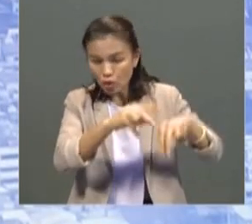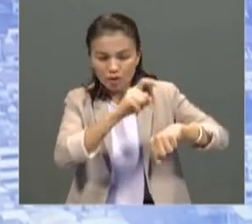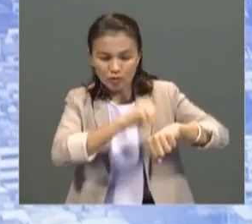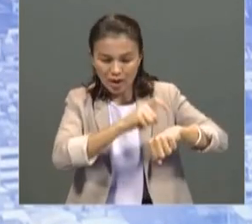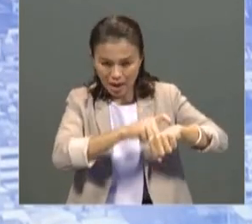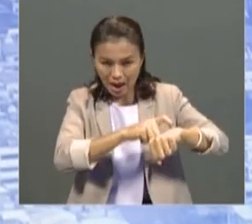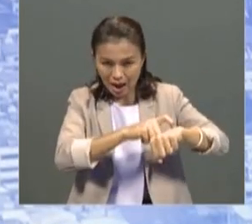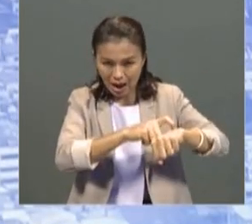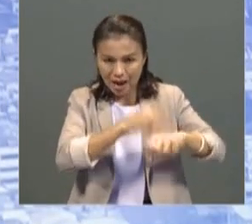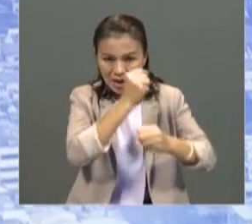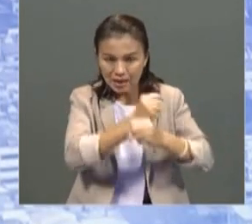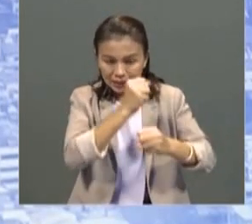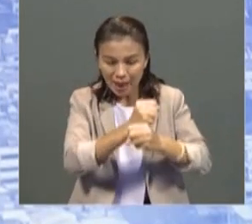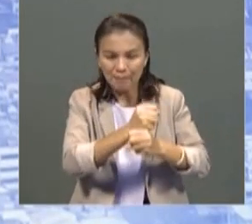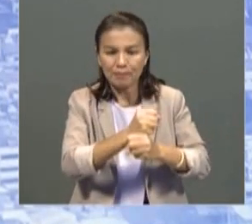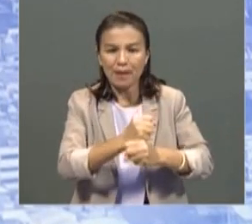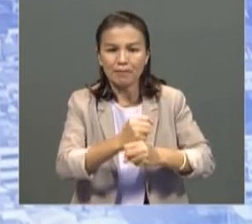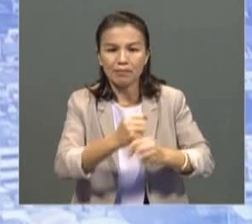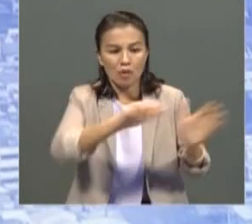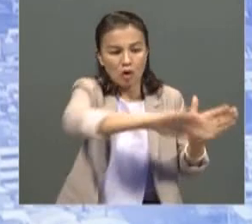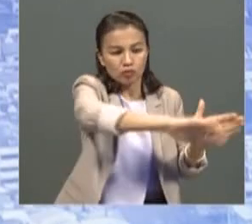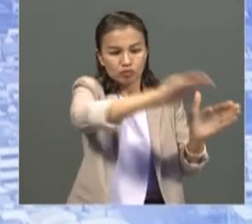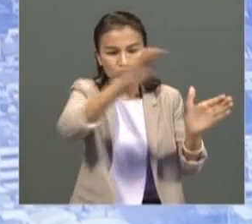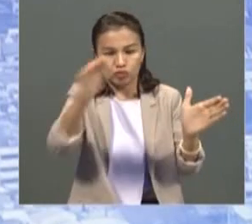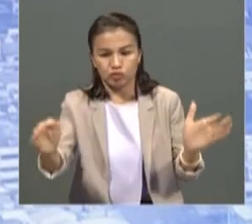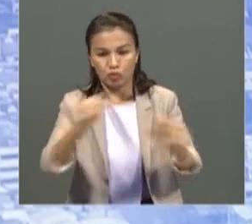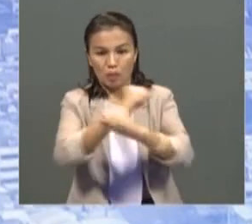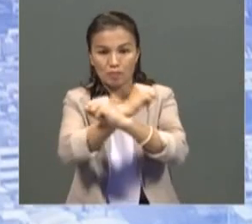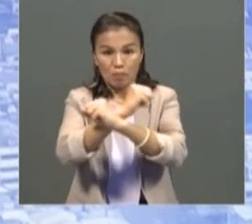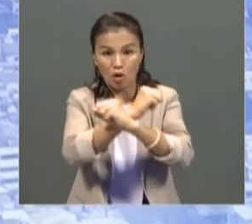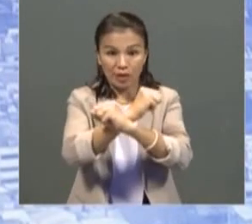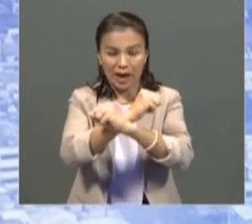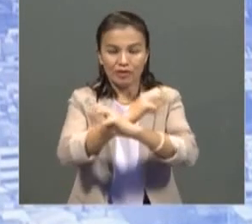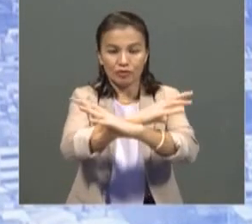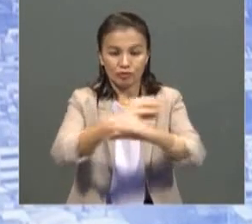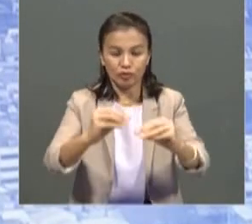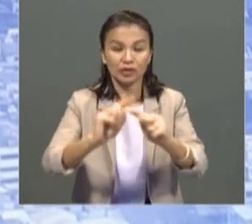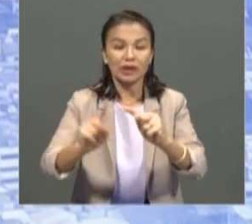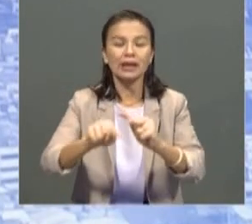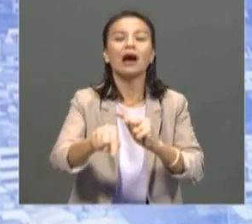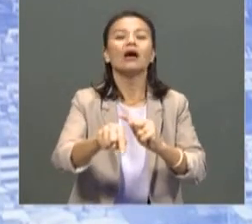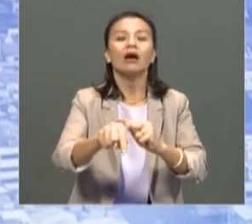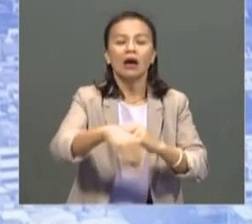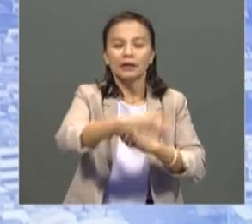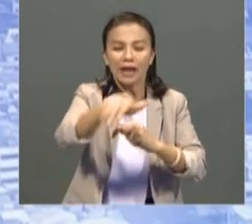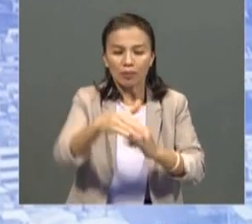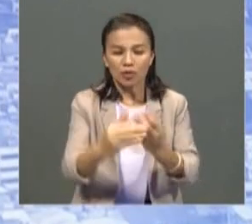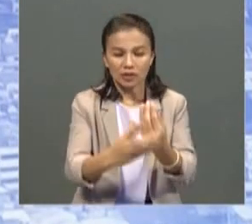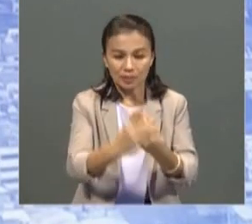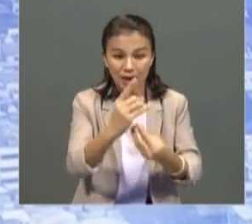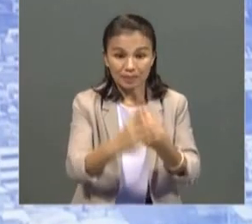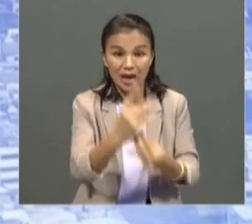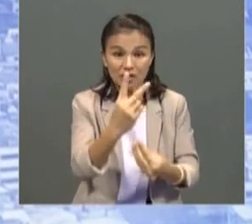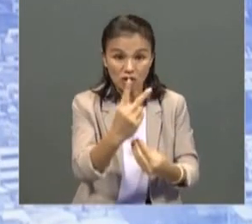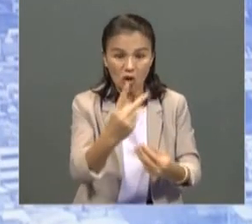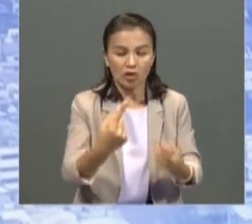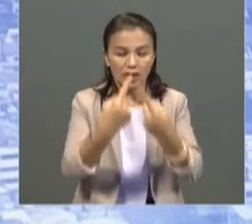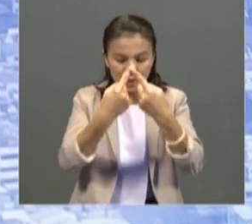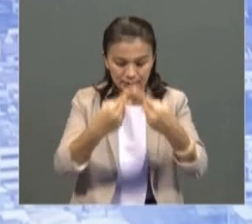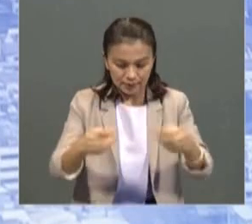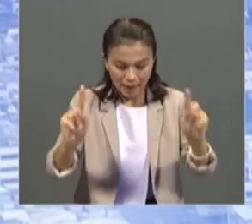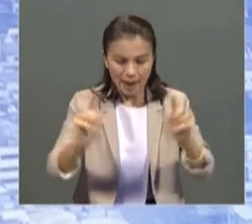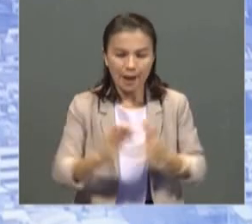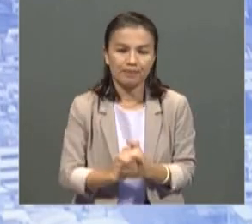င်ဒီလိုဘာဘင်စီဆိုတဲ့အဗျူဟာကျွန်တော်တို့နှစ်ပတ်ကြာကြာလောက်ပြီး